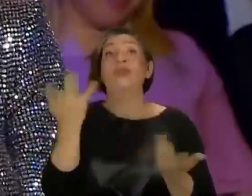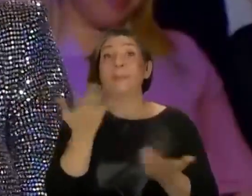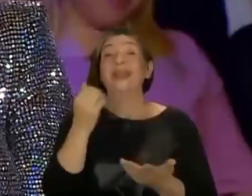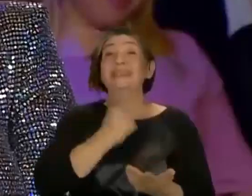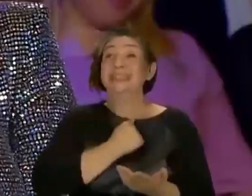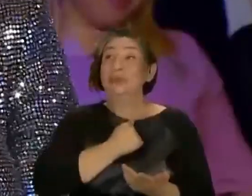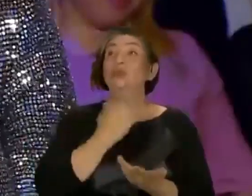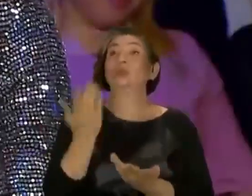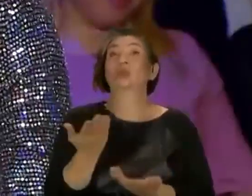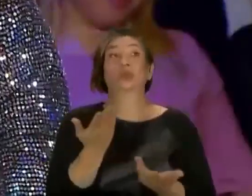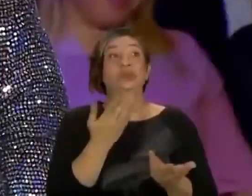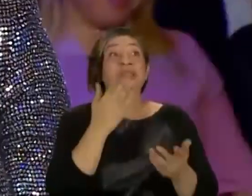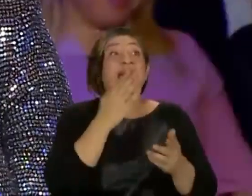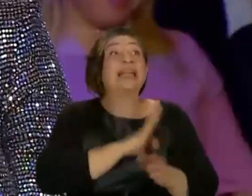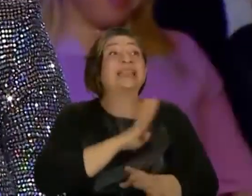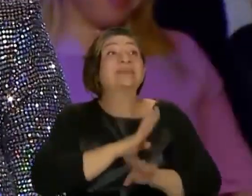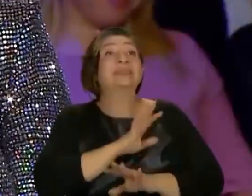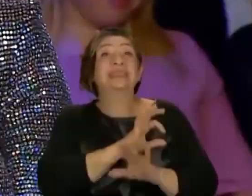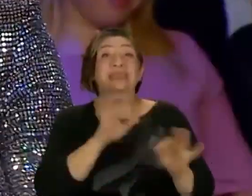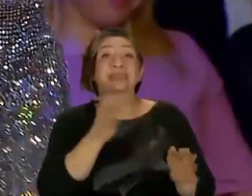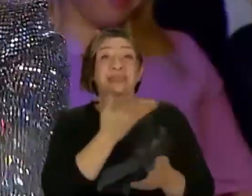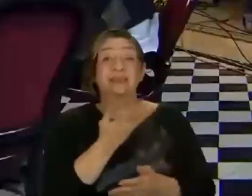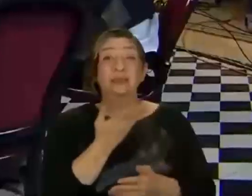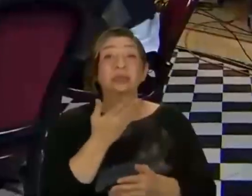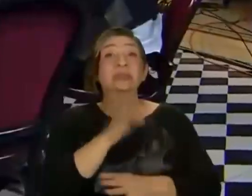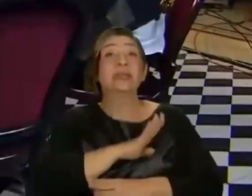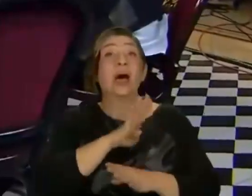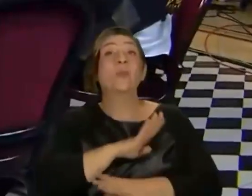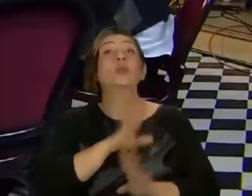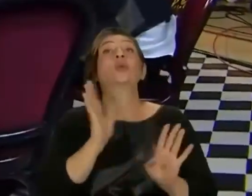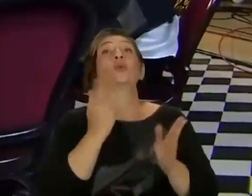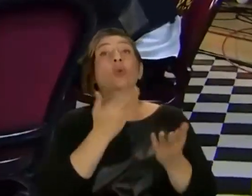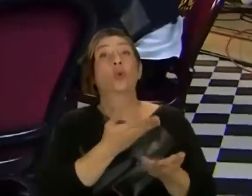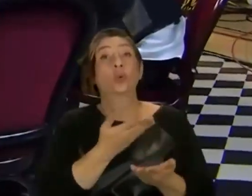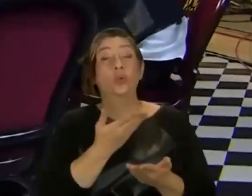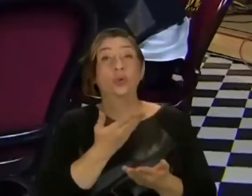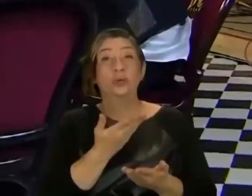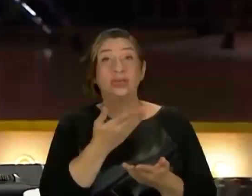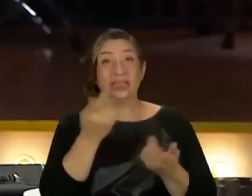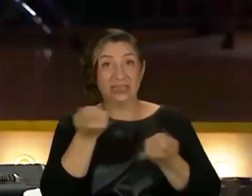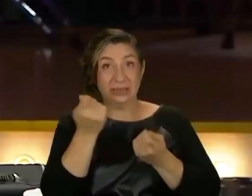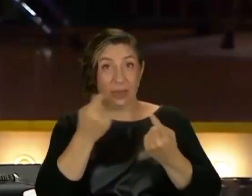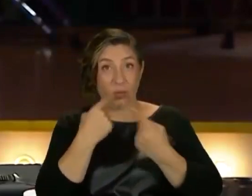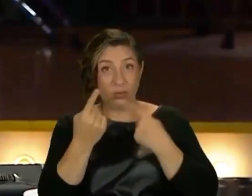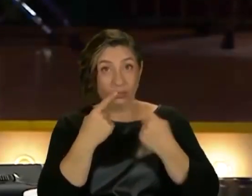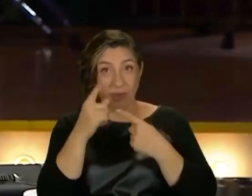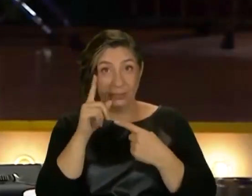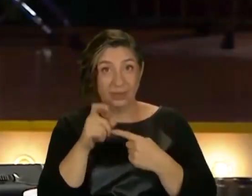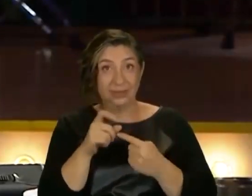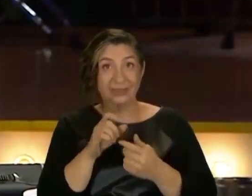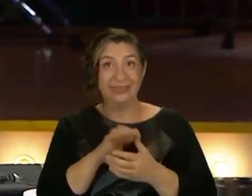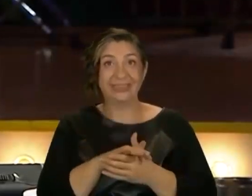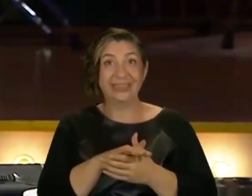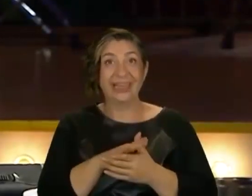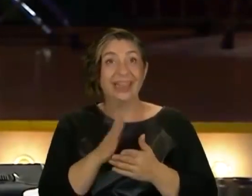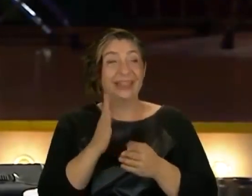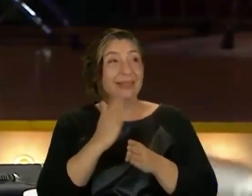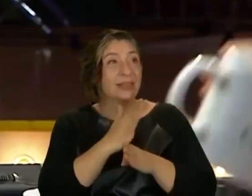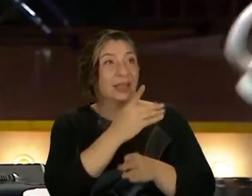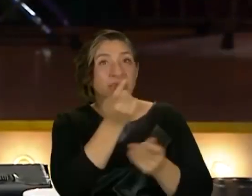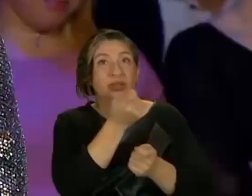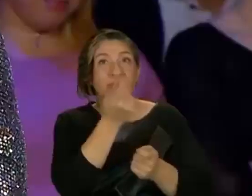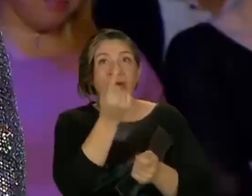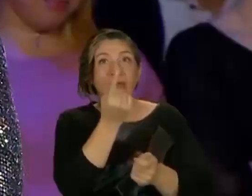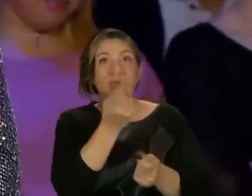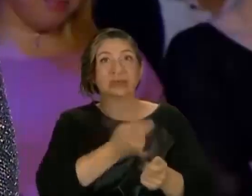bile sıkılıyorsun. Tahammülün yok. Bak benim 3 dakika sürdü mesela. Hayır tahammülün yok. Olmuş, neden işten bahsetmeyeyim? Evet. E niye